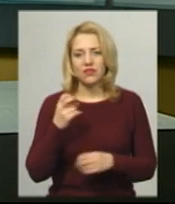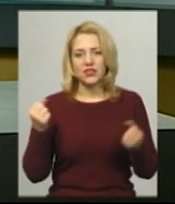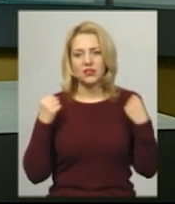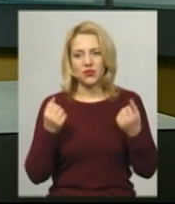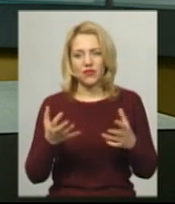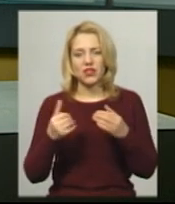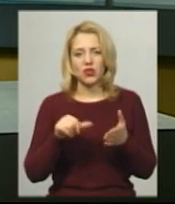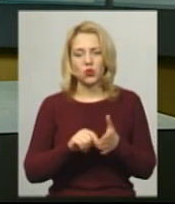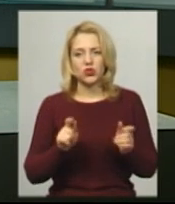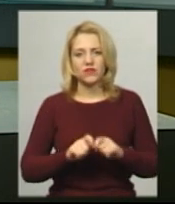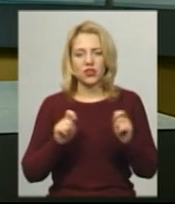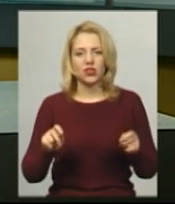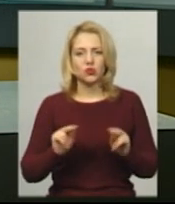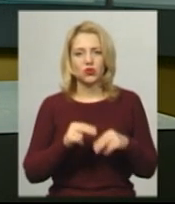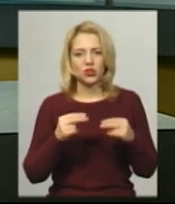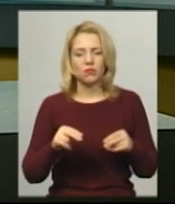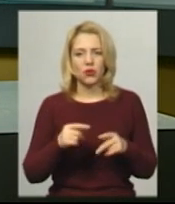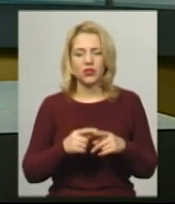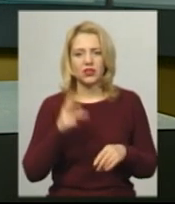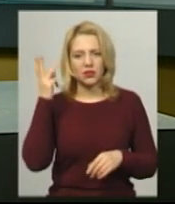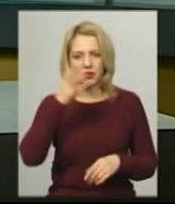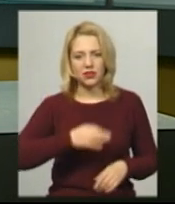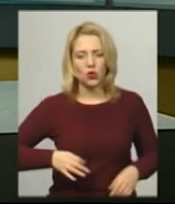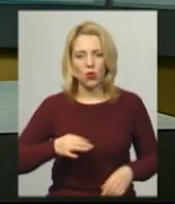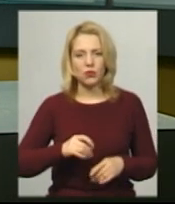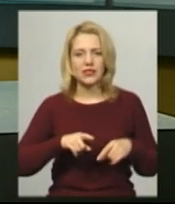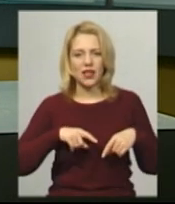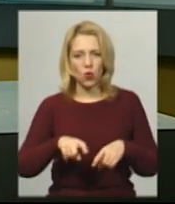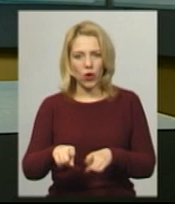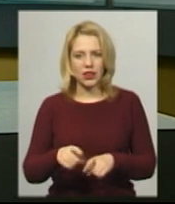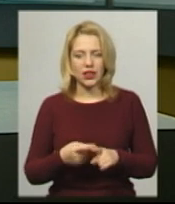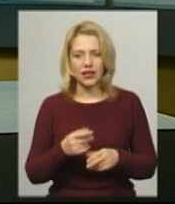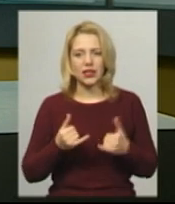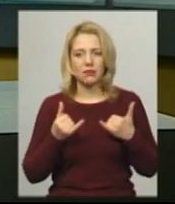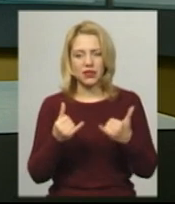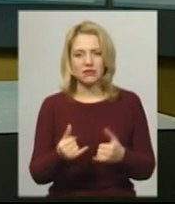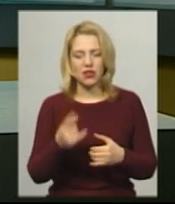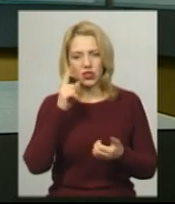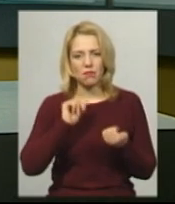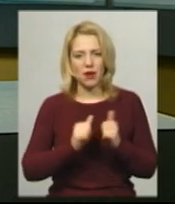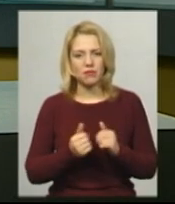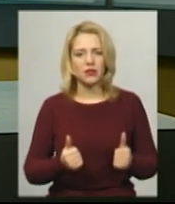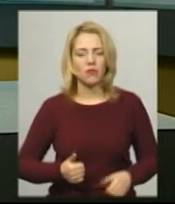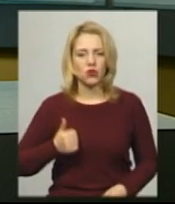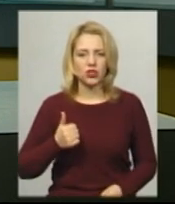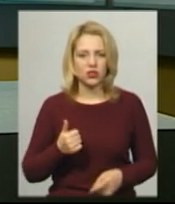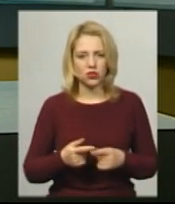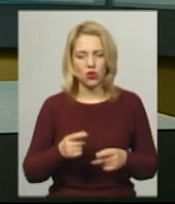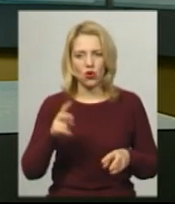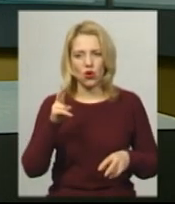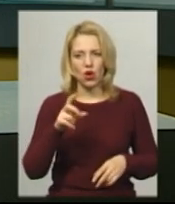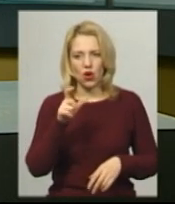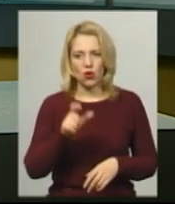взяли участь у відкритому чемпіонату Хмельницької області з легкої атлетики, присвяченому пам'яті почесного громадянина